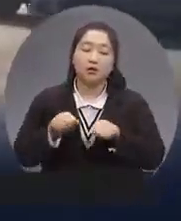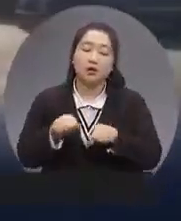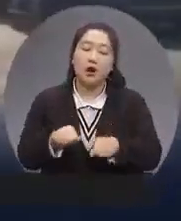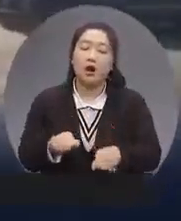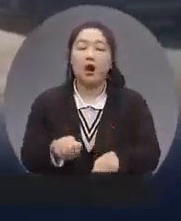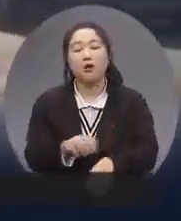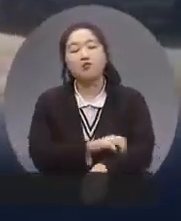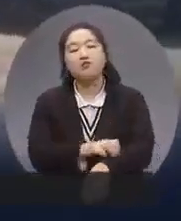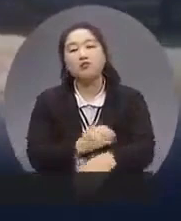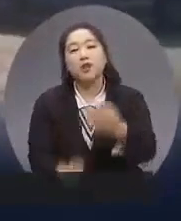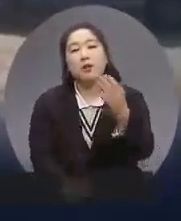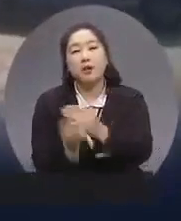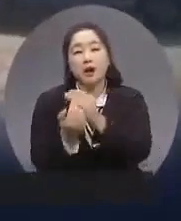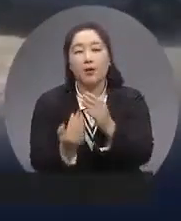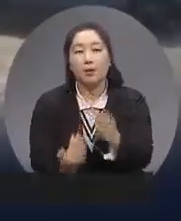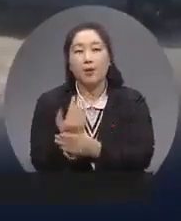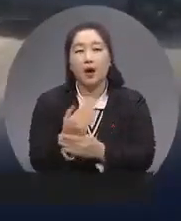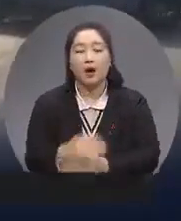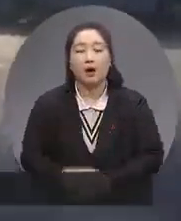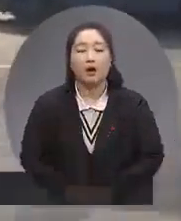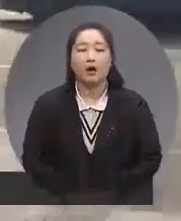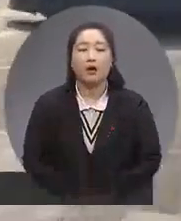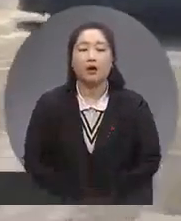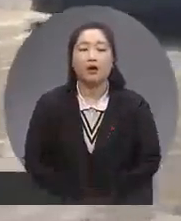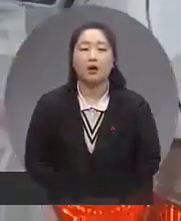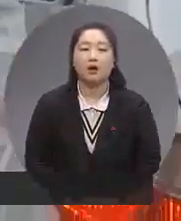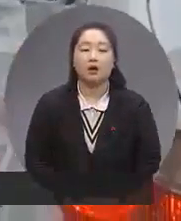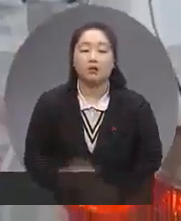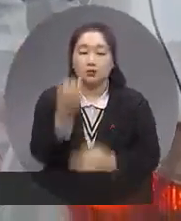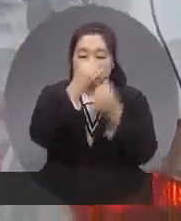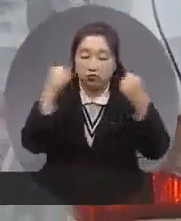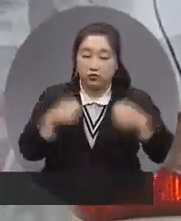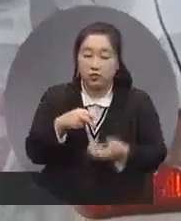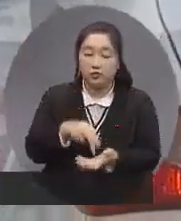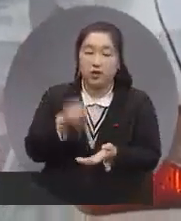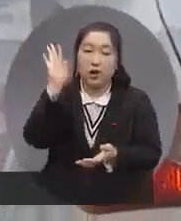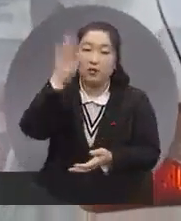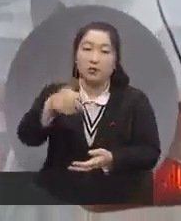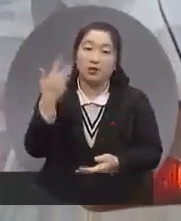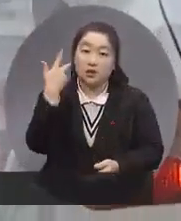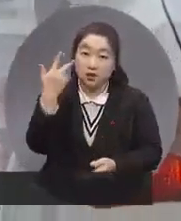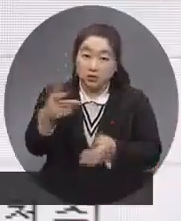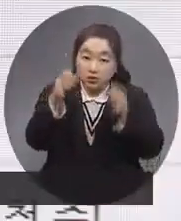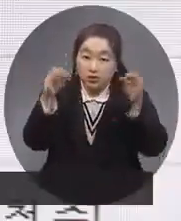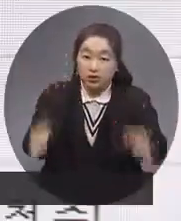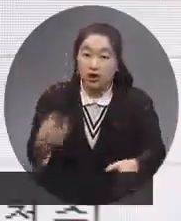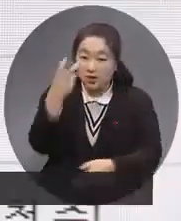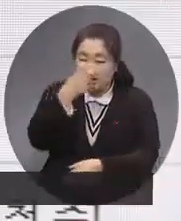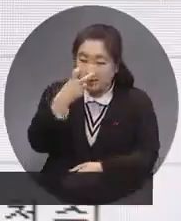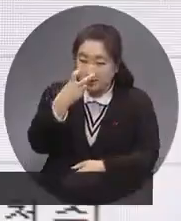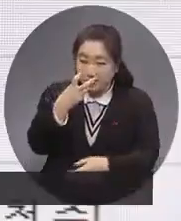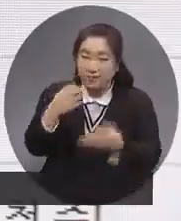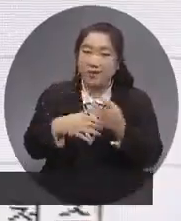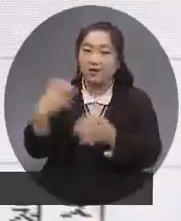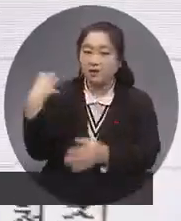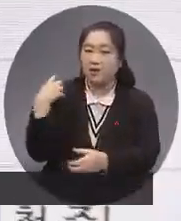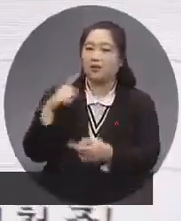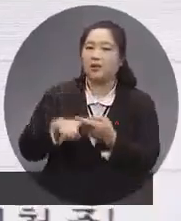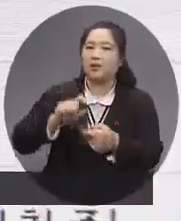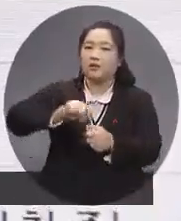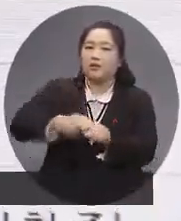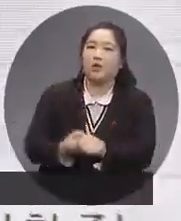인해서 불평을 너무 초래했습니다. 충청북도는 앞으로 일주일에 걸쳐 감찰을 벌인 뒤 책임자에 대한